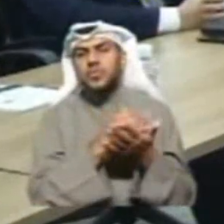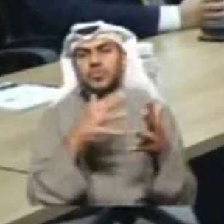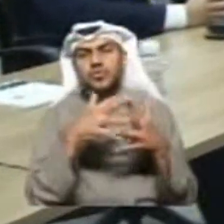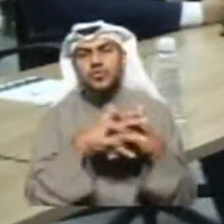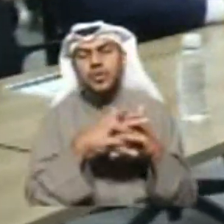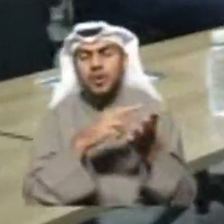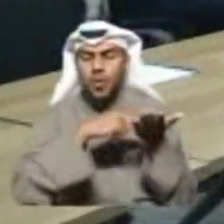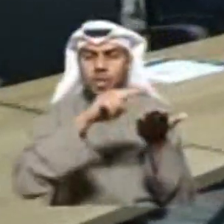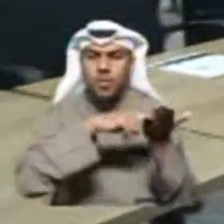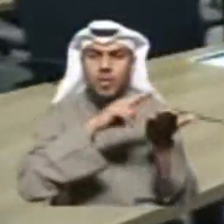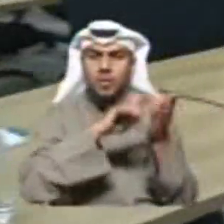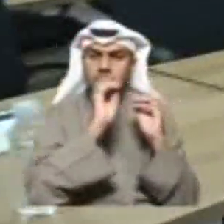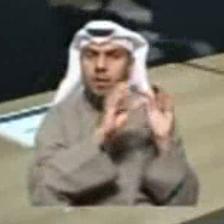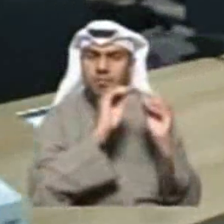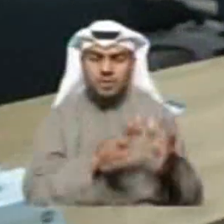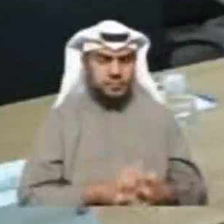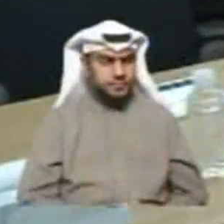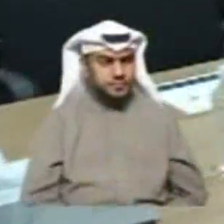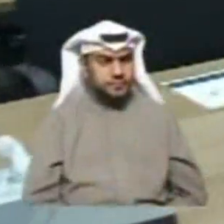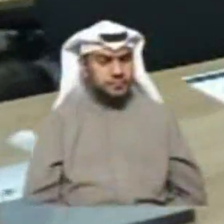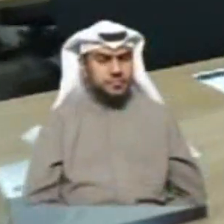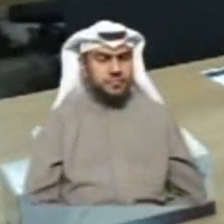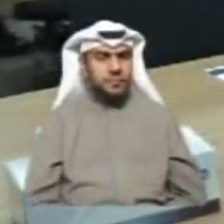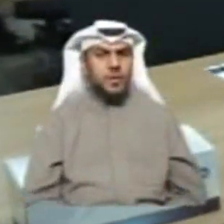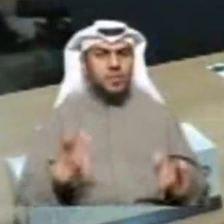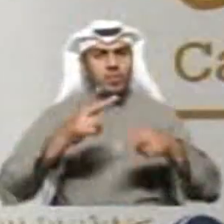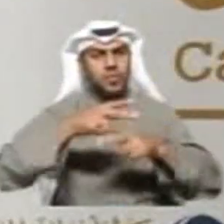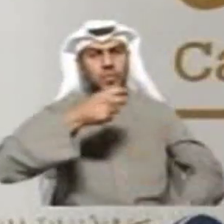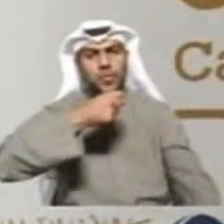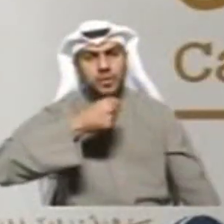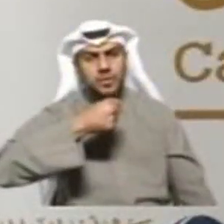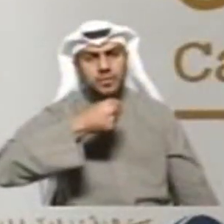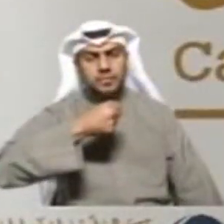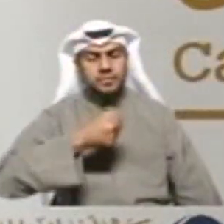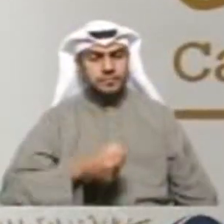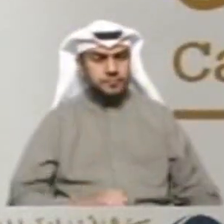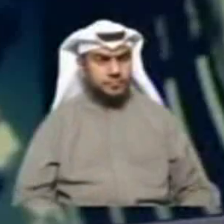الأطراف المتعاملين بالنظام. عائشة المديني، تلفزيون دولة الكويت.